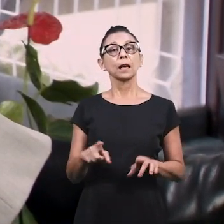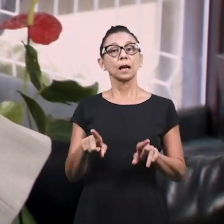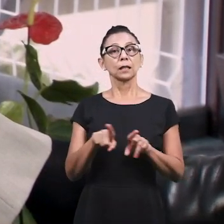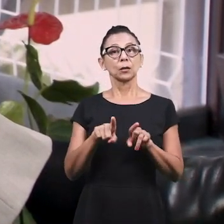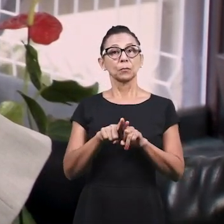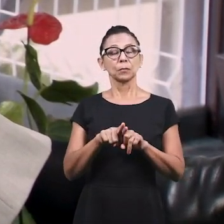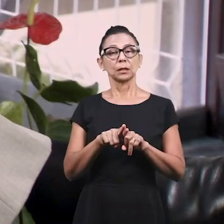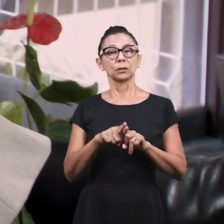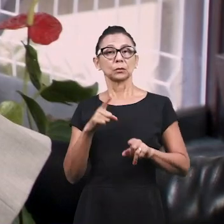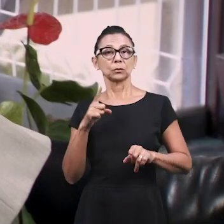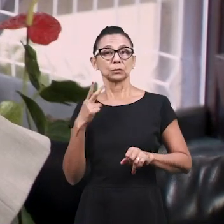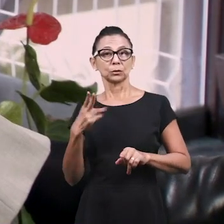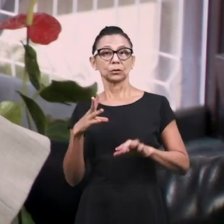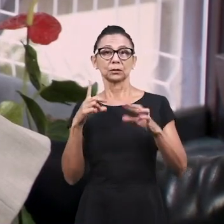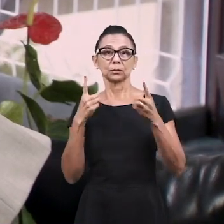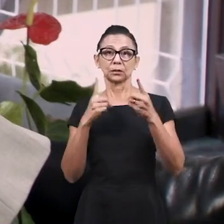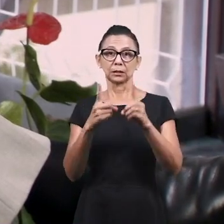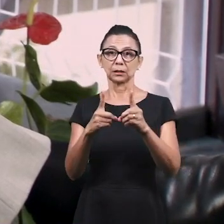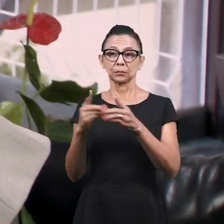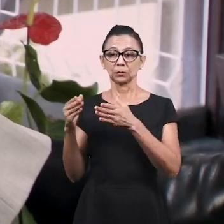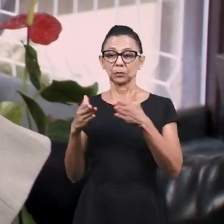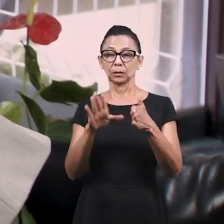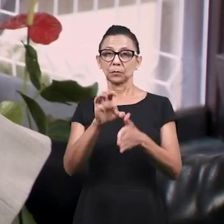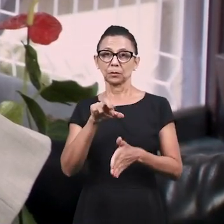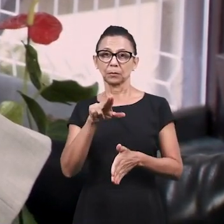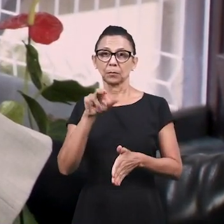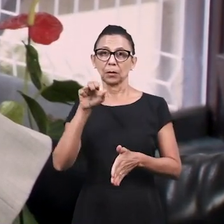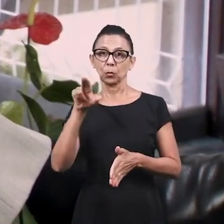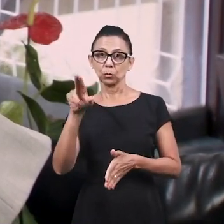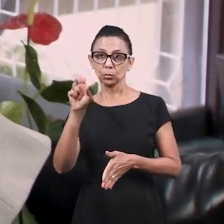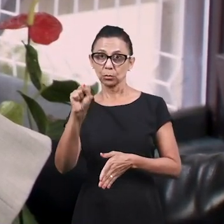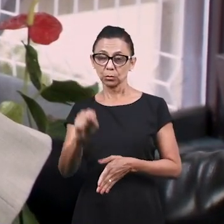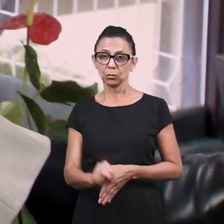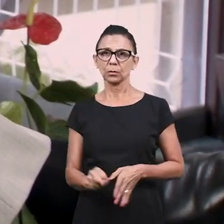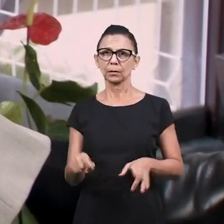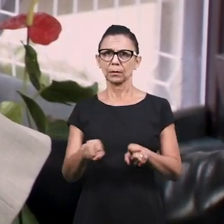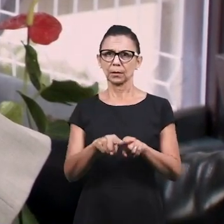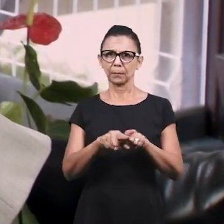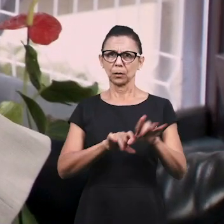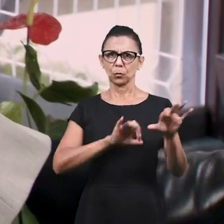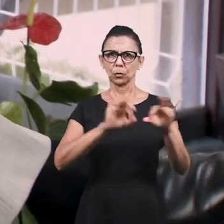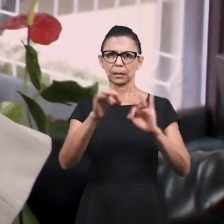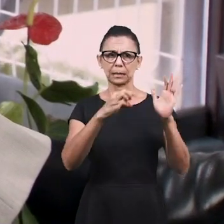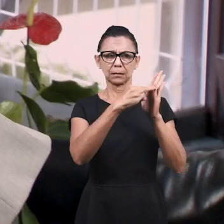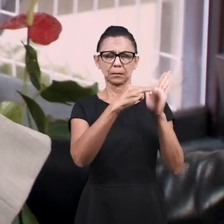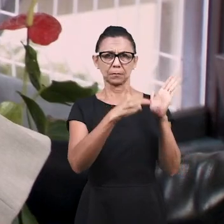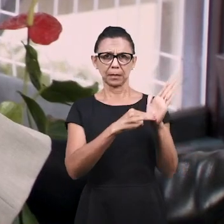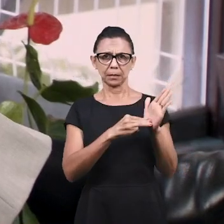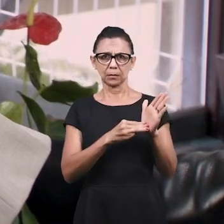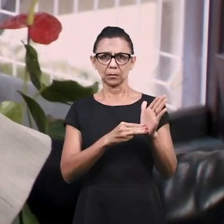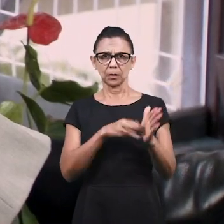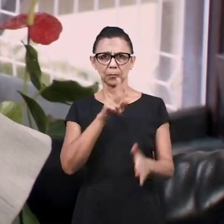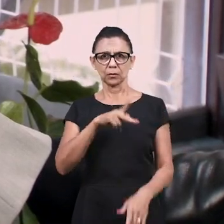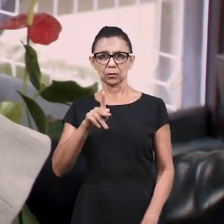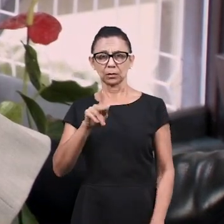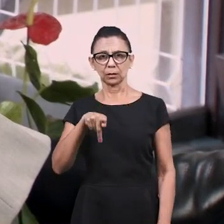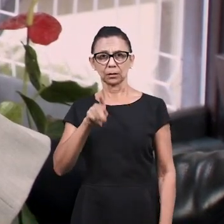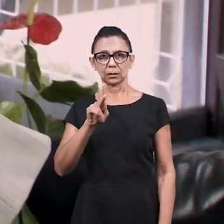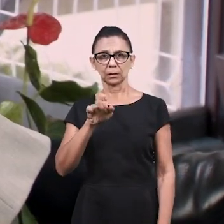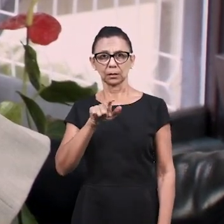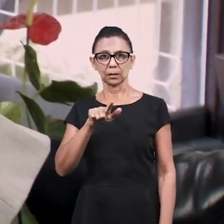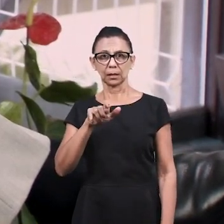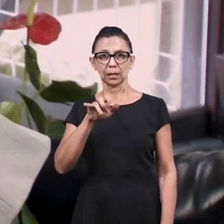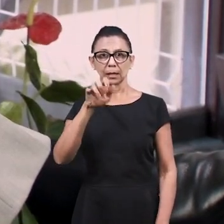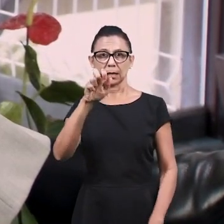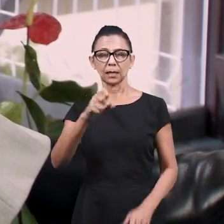Его смерти и воскресенье, и Его встреча с учениками, которые шли в город Эммаус. На нашей